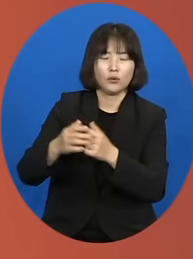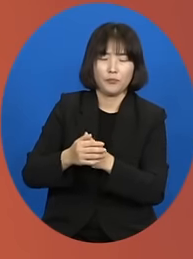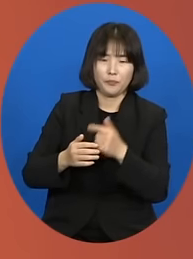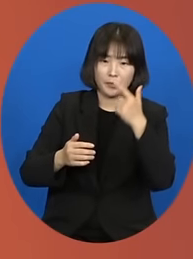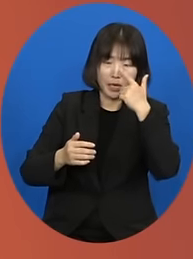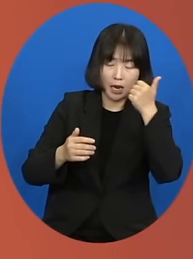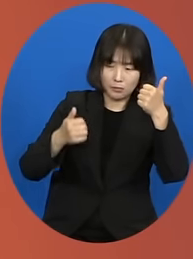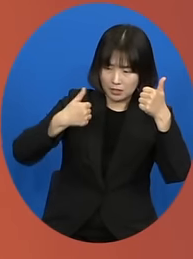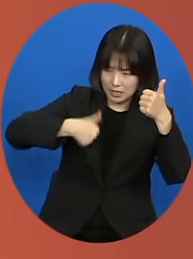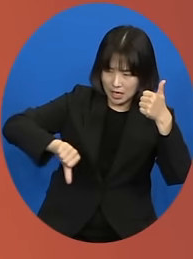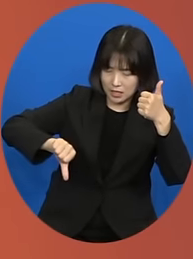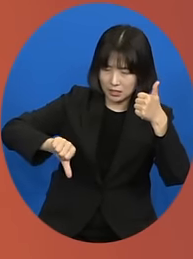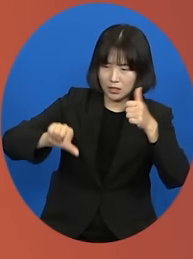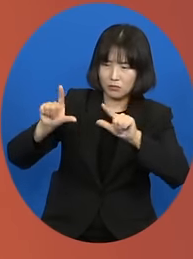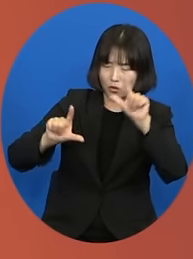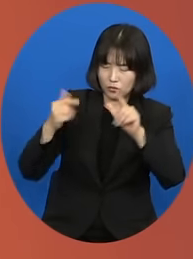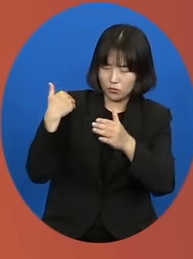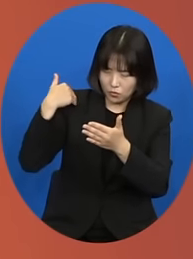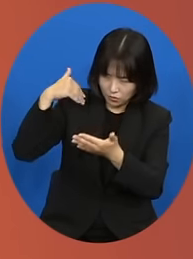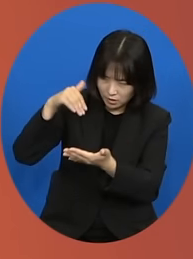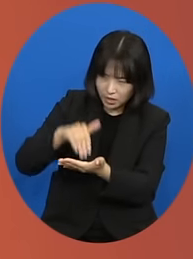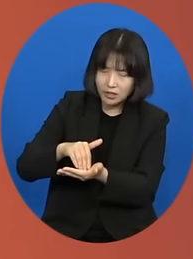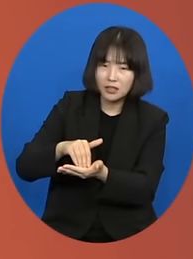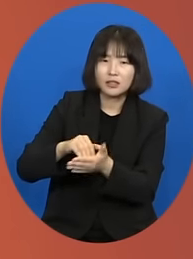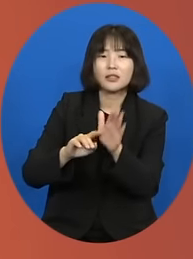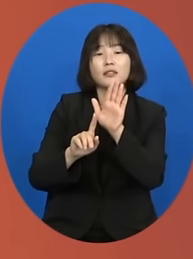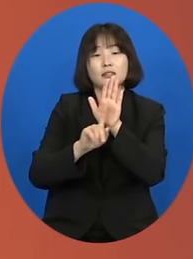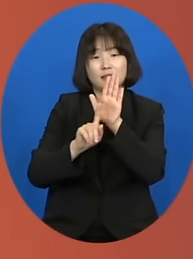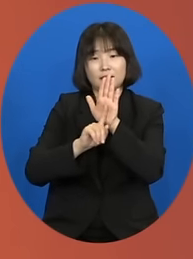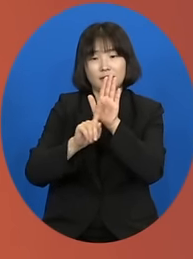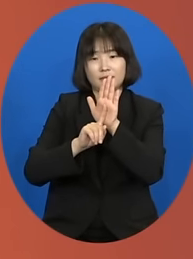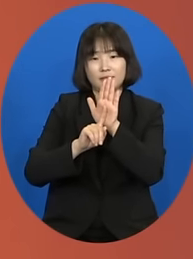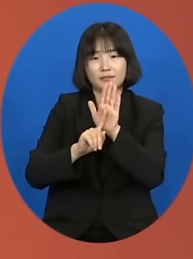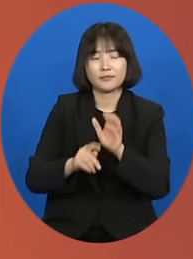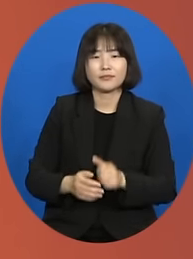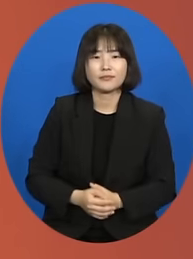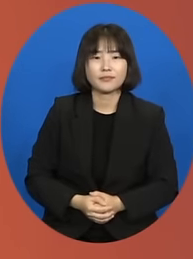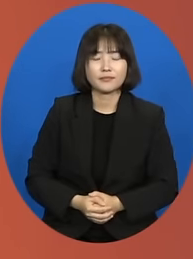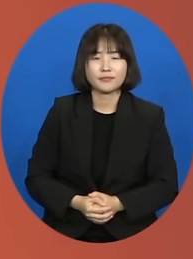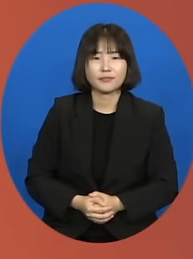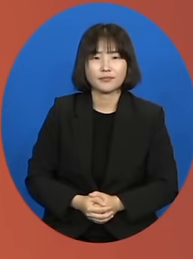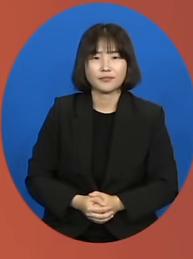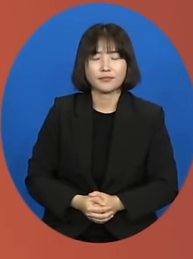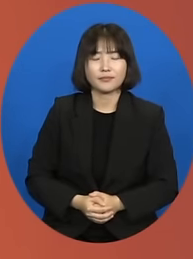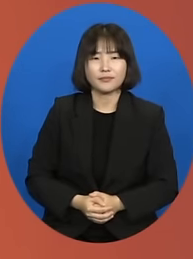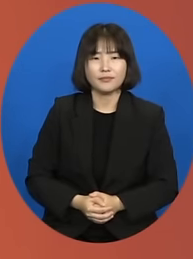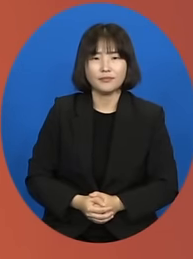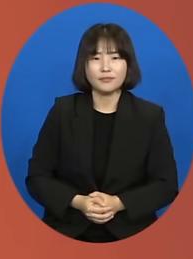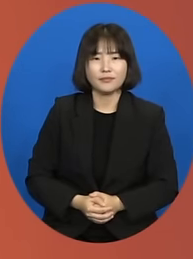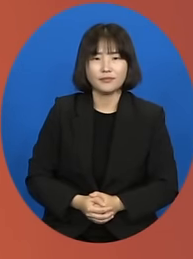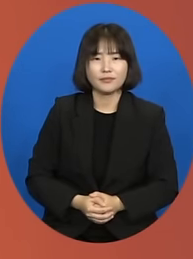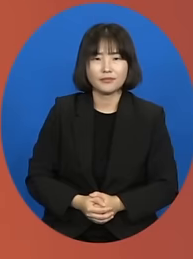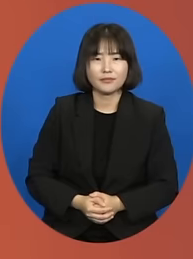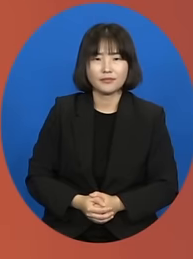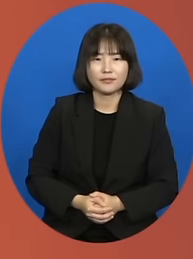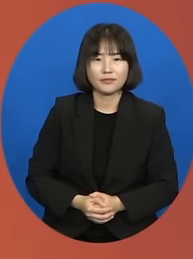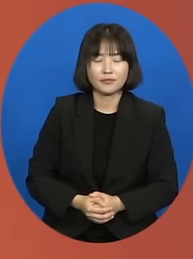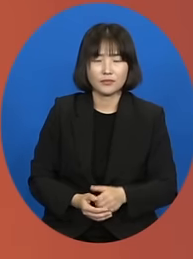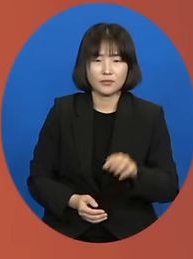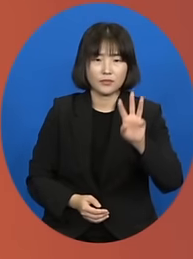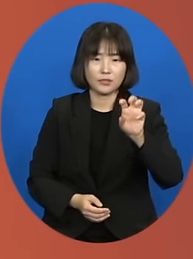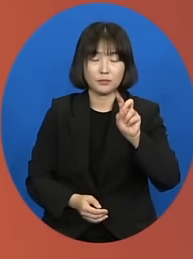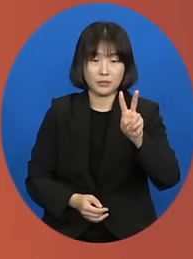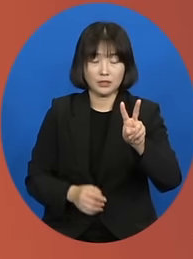모습으로 돌아왔다는 것을 상징하고 있는 것입니다. 그리고 32절에 이렇게